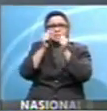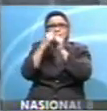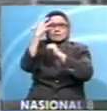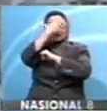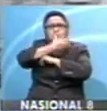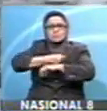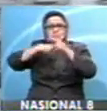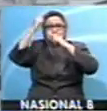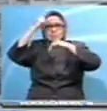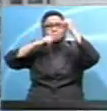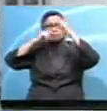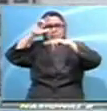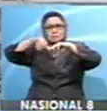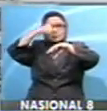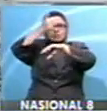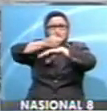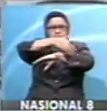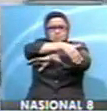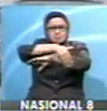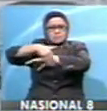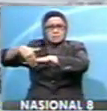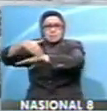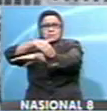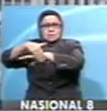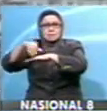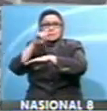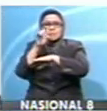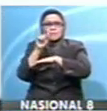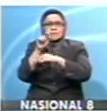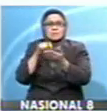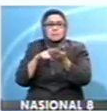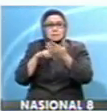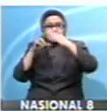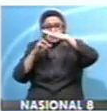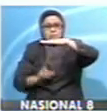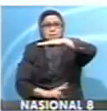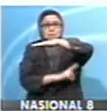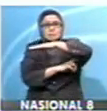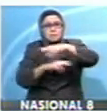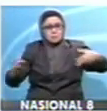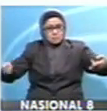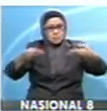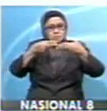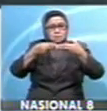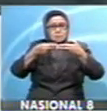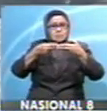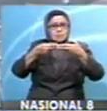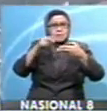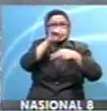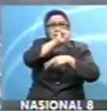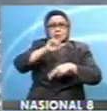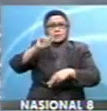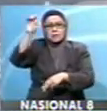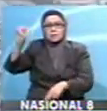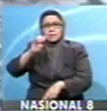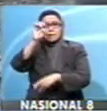bangunan yang dibina di pinggir Selat ini antaranya jambatan penghubung kawasan Asia eropah Istanbul